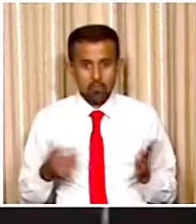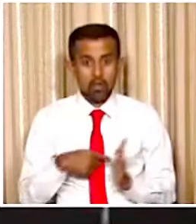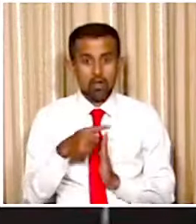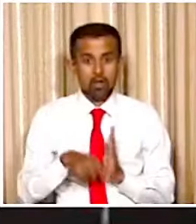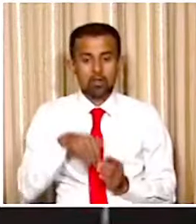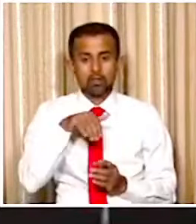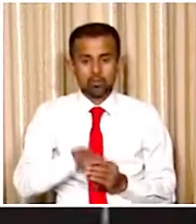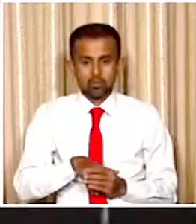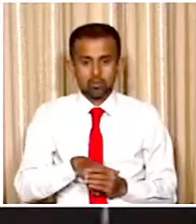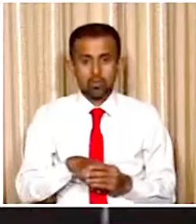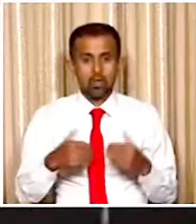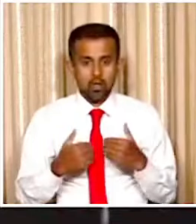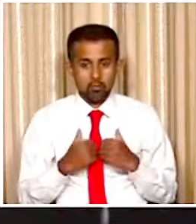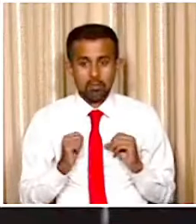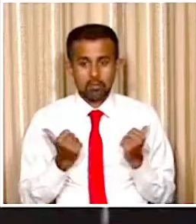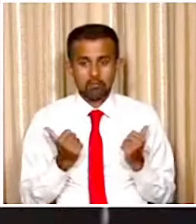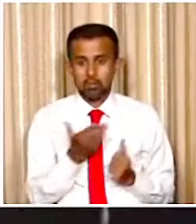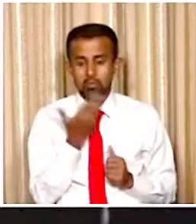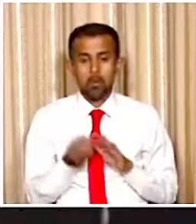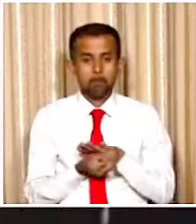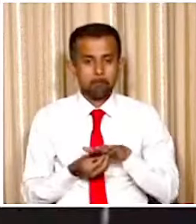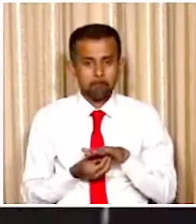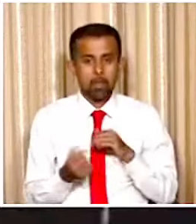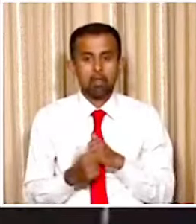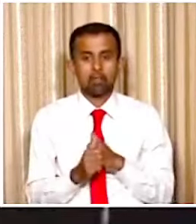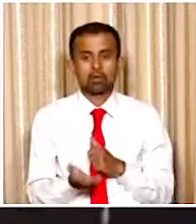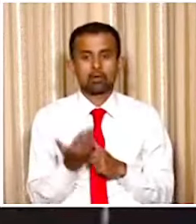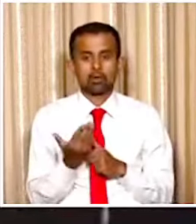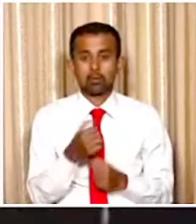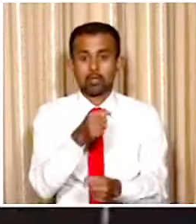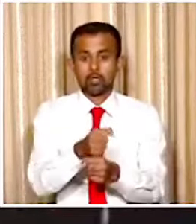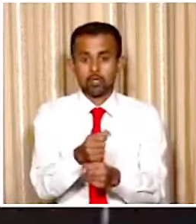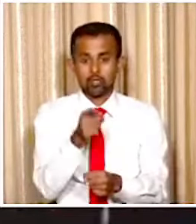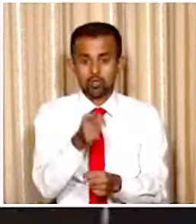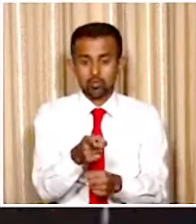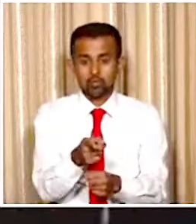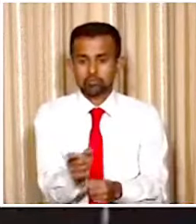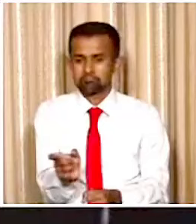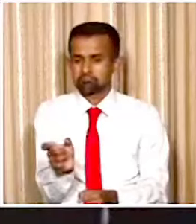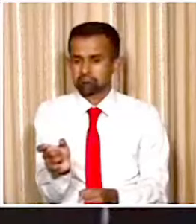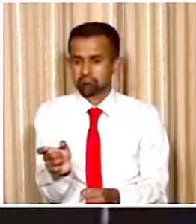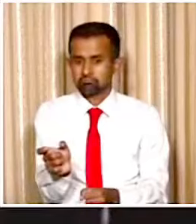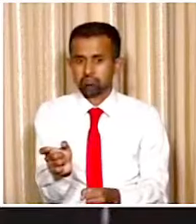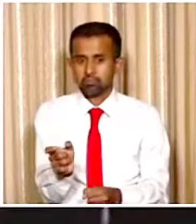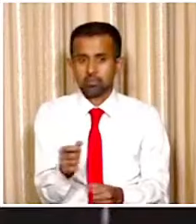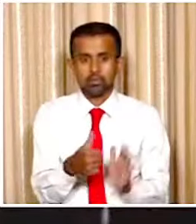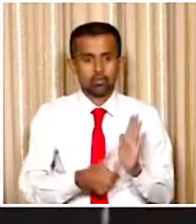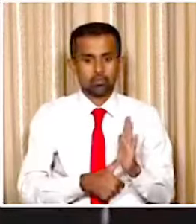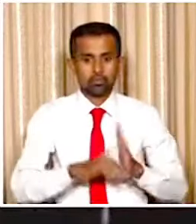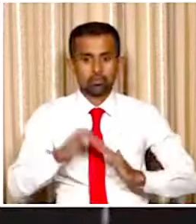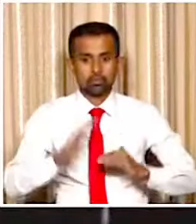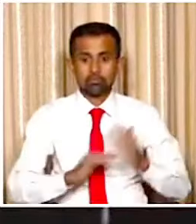තුළ අපිට ජීවත් වෙන්න පුළුවන් පරිසරයක් නිර්මාණය කරන්න. හැබැයි ආණ්ඩුවට මේ මර්ධනය කිරීම සඳහා මේ අනපනත්